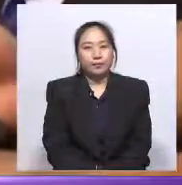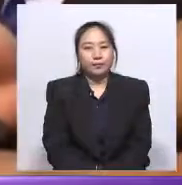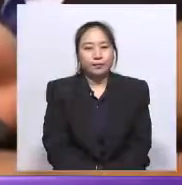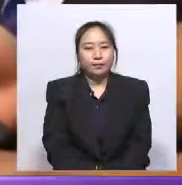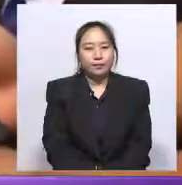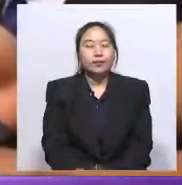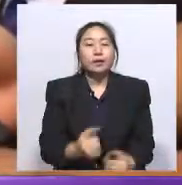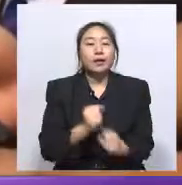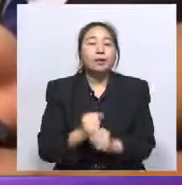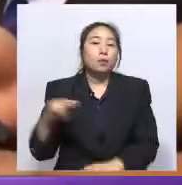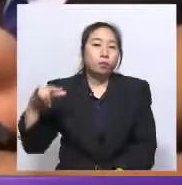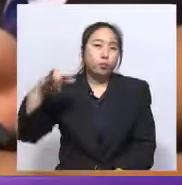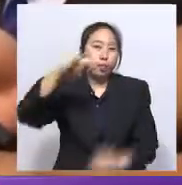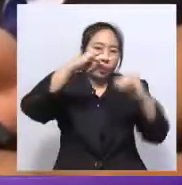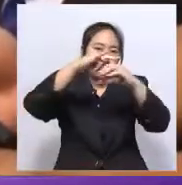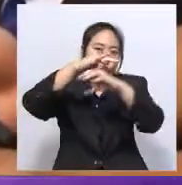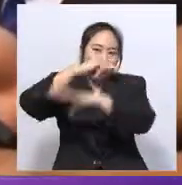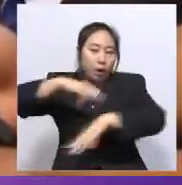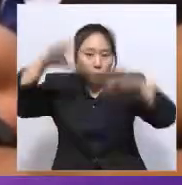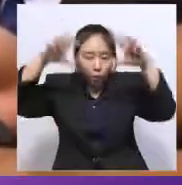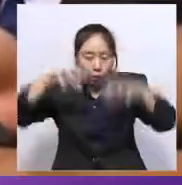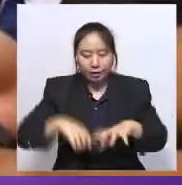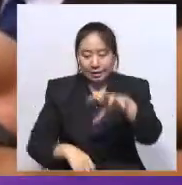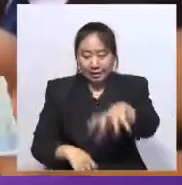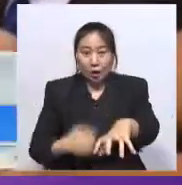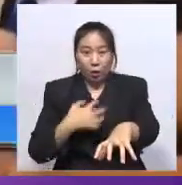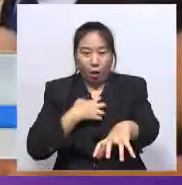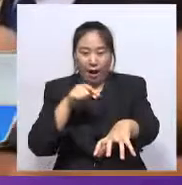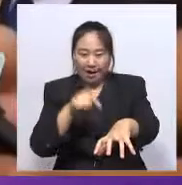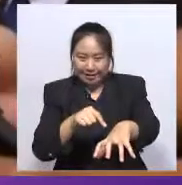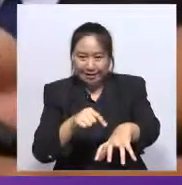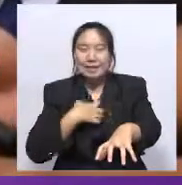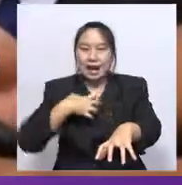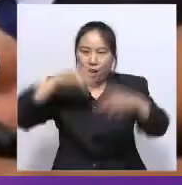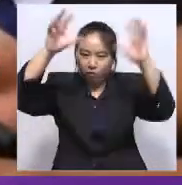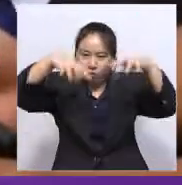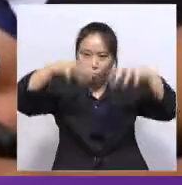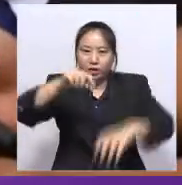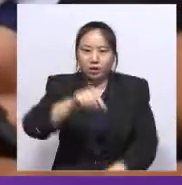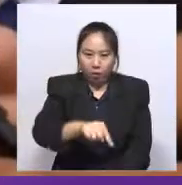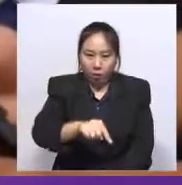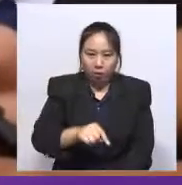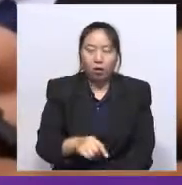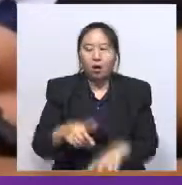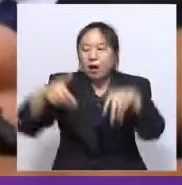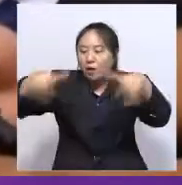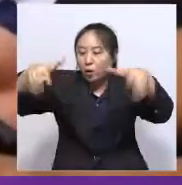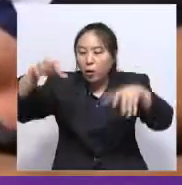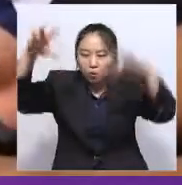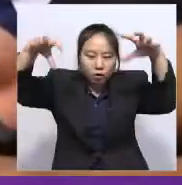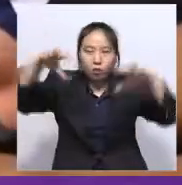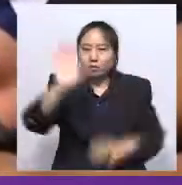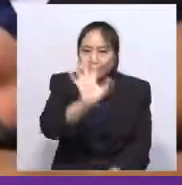การทำฝนหลวงนี่หนึ่งเราให้ฝนตกในที่ต้องการในที่ที่เราปรารถนาให้ตกไม่ใช่ตกนอกพื้นที่ที่เราต้อง